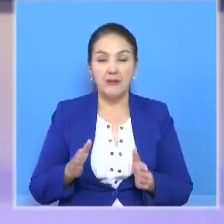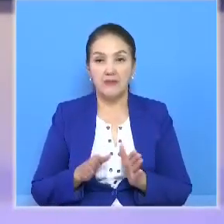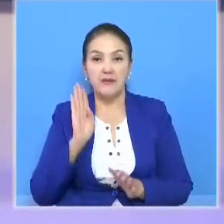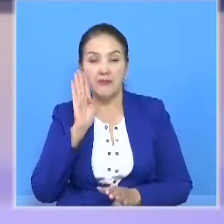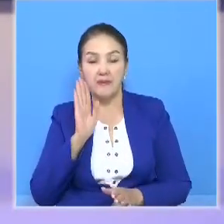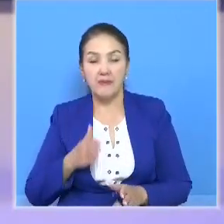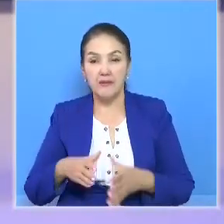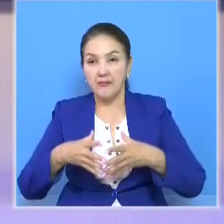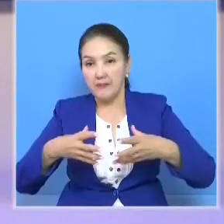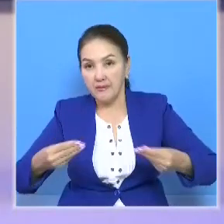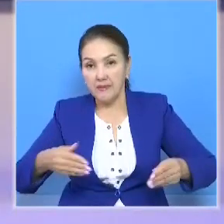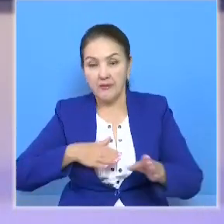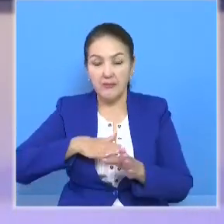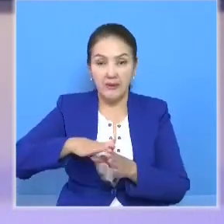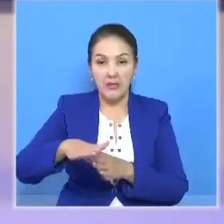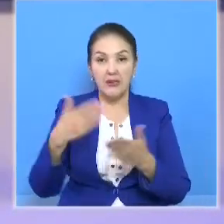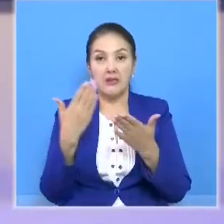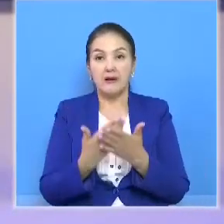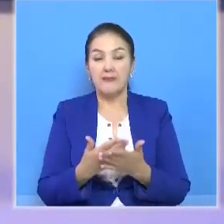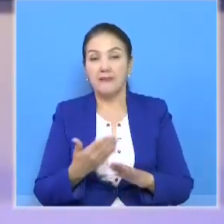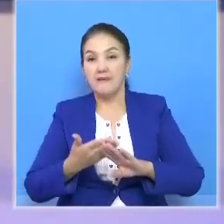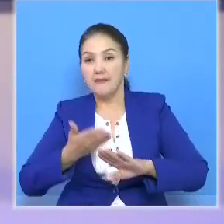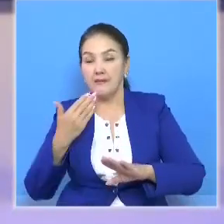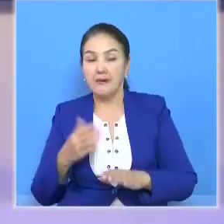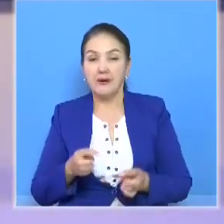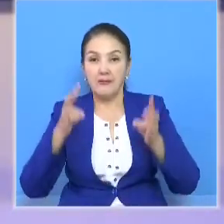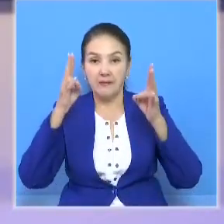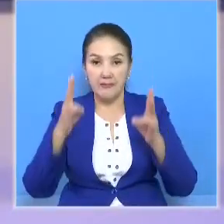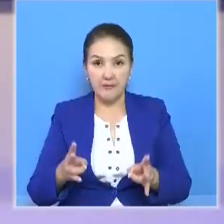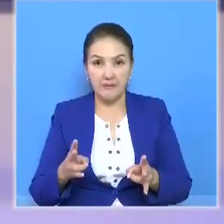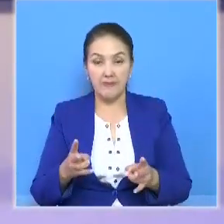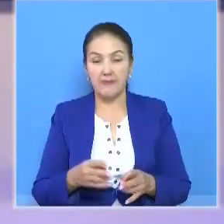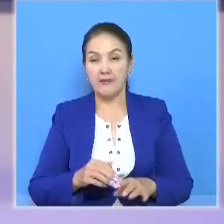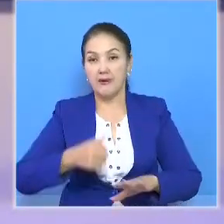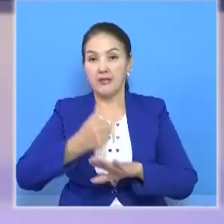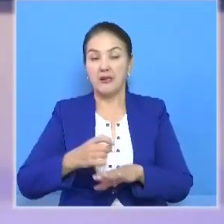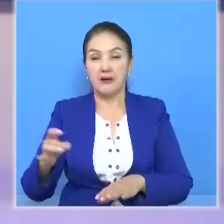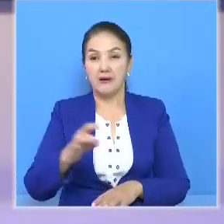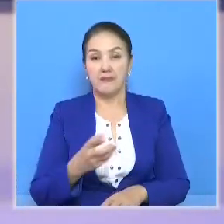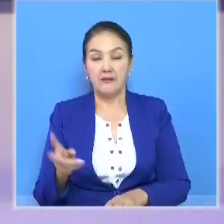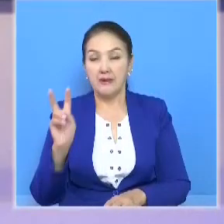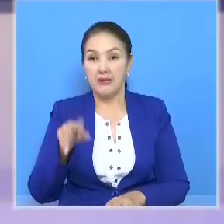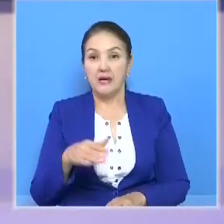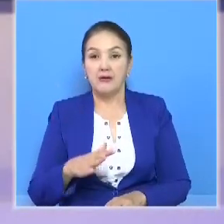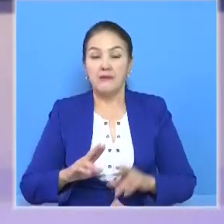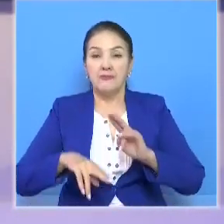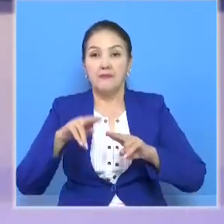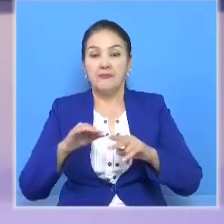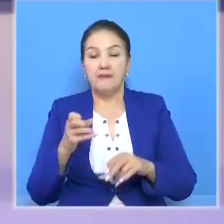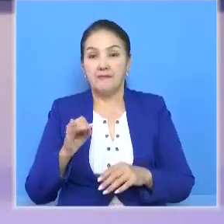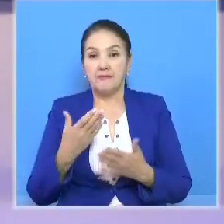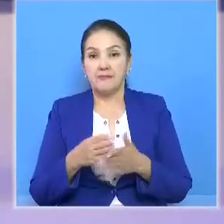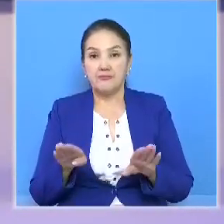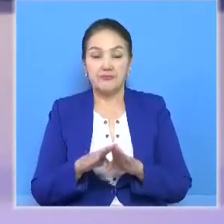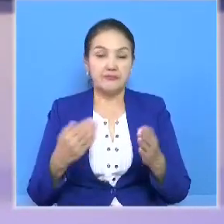воды во время весеннего половодья и предотвращают стихийные бедствия. Глава региона посетил место возведения дамб, а